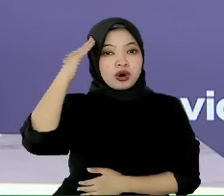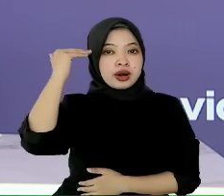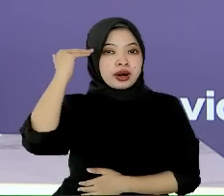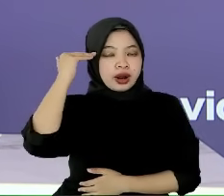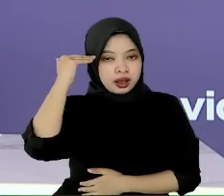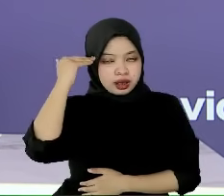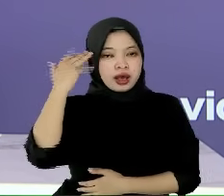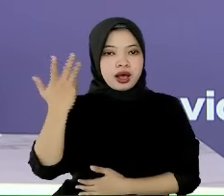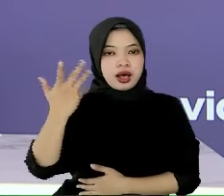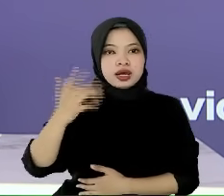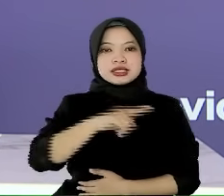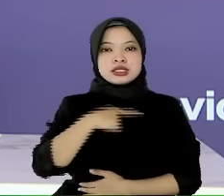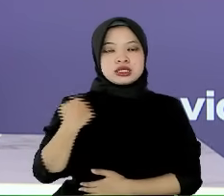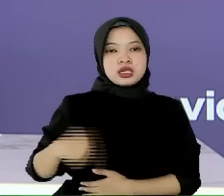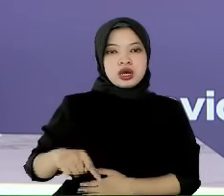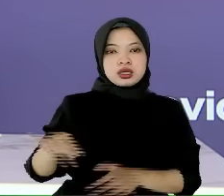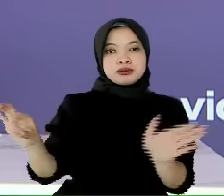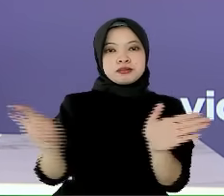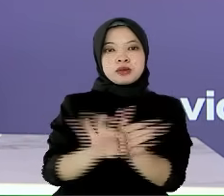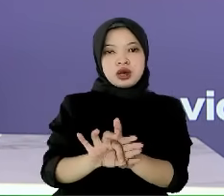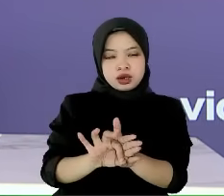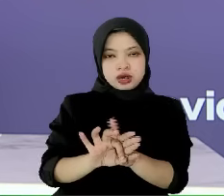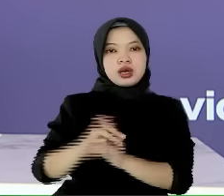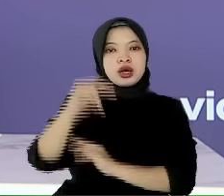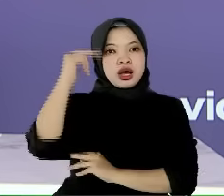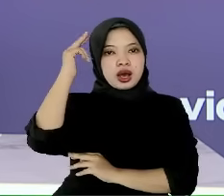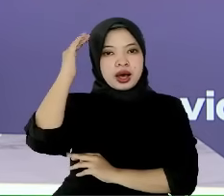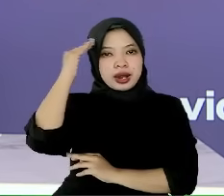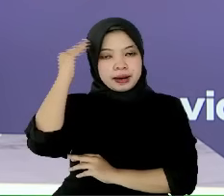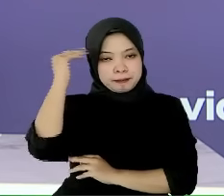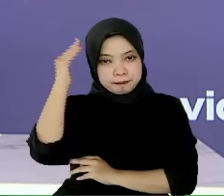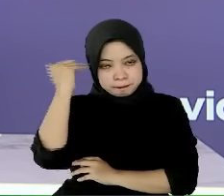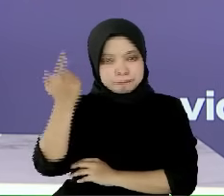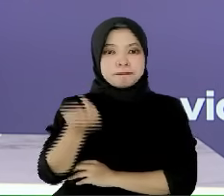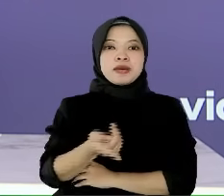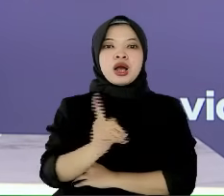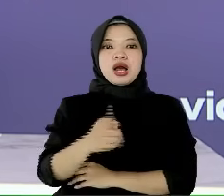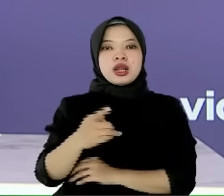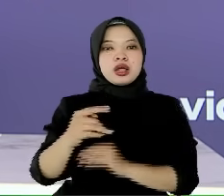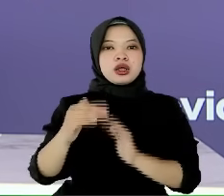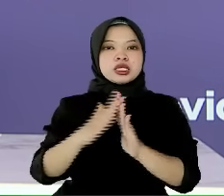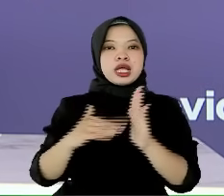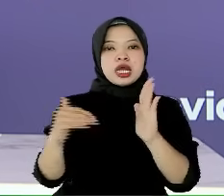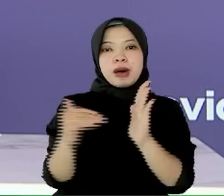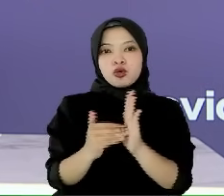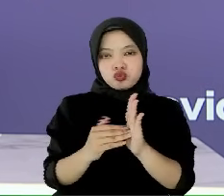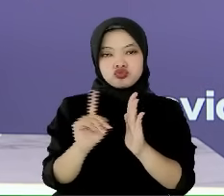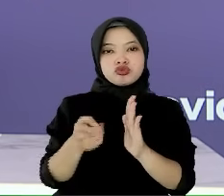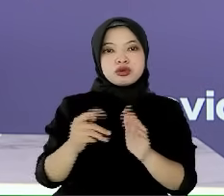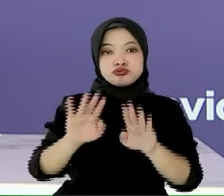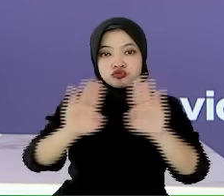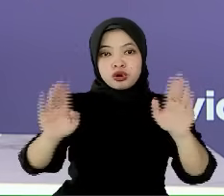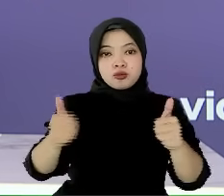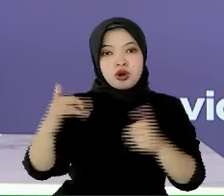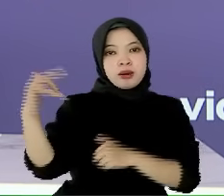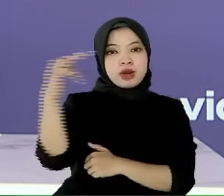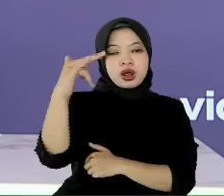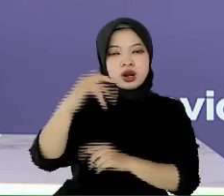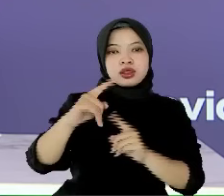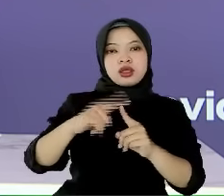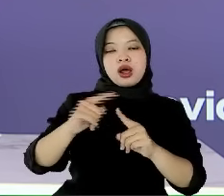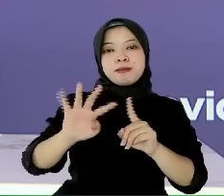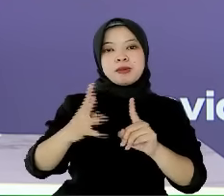Selatan, Tiongkok, Jepang, Abu Dhabi, Dubai, dan New Zealand pada tanggal 14